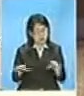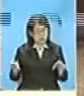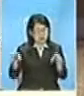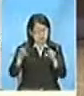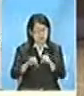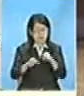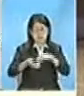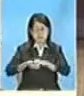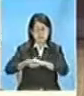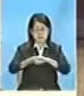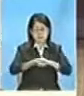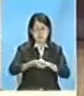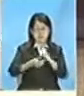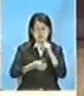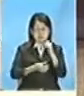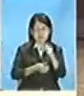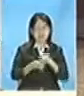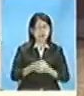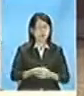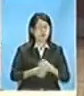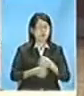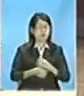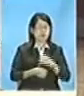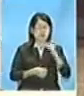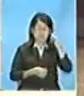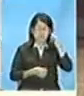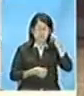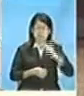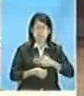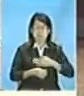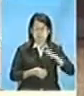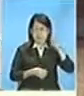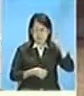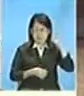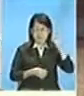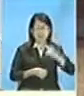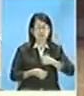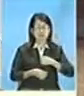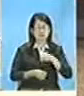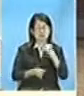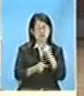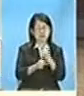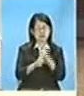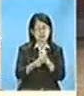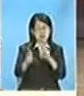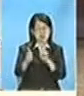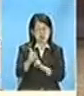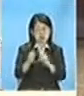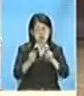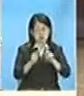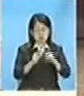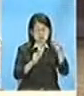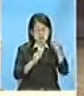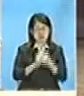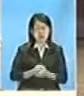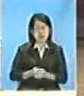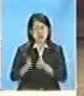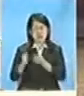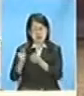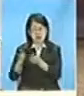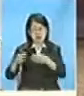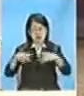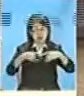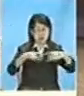ยกันได้ดิฉันจึงขอปรารถนาตัวว่าจะทำหน้าที่เชื่อมให้เกิดความลงตัวของทั้งฝ่ายที่เกี่ยว